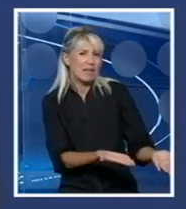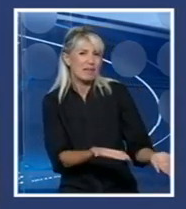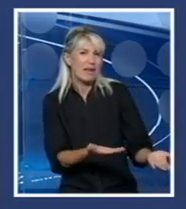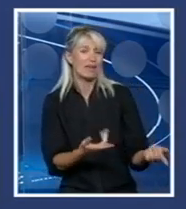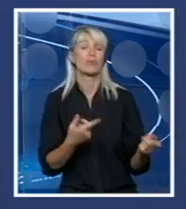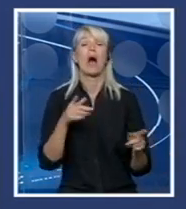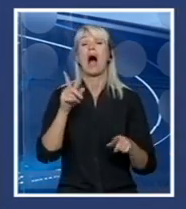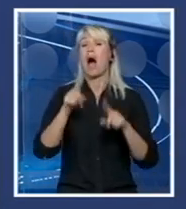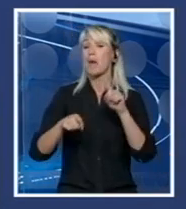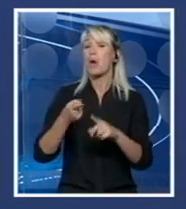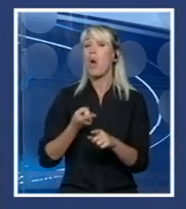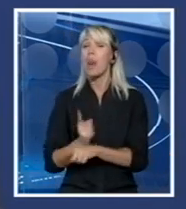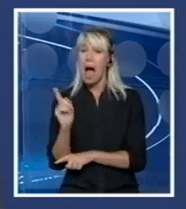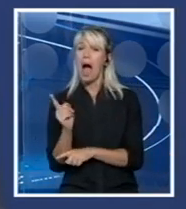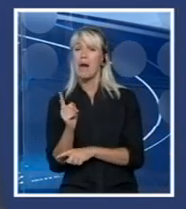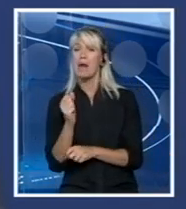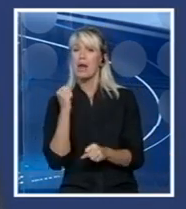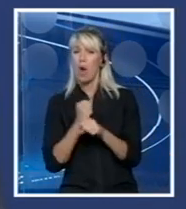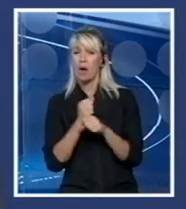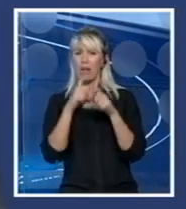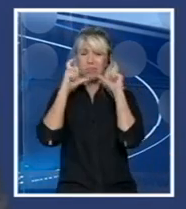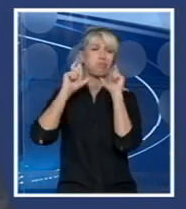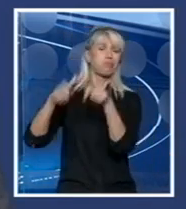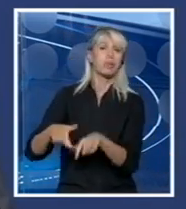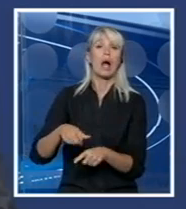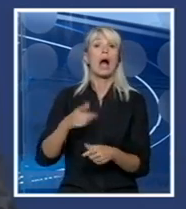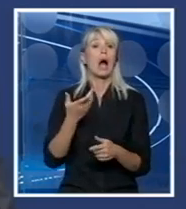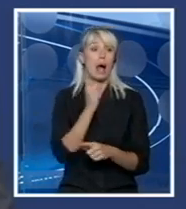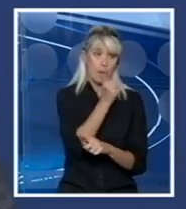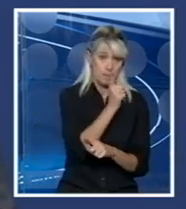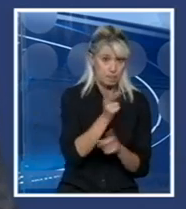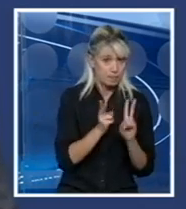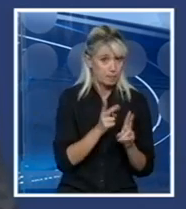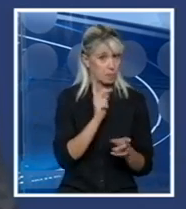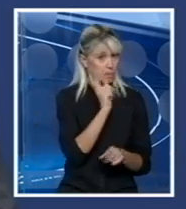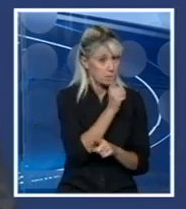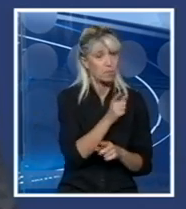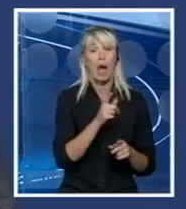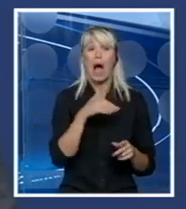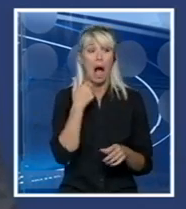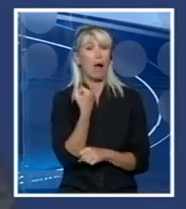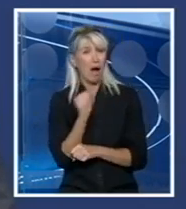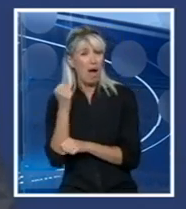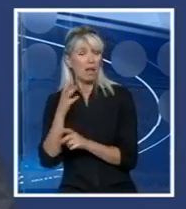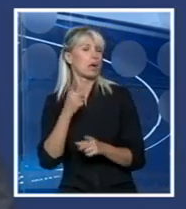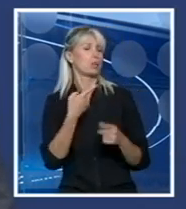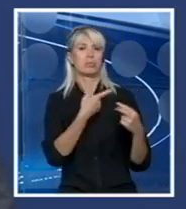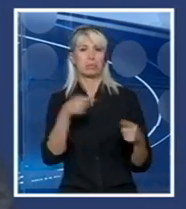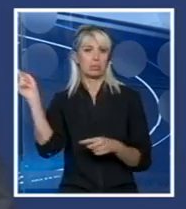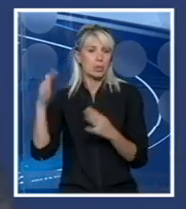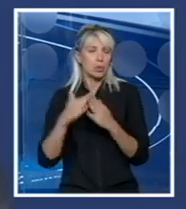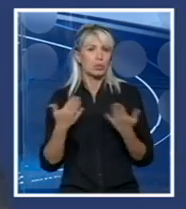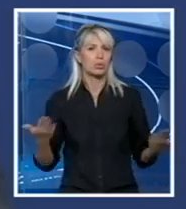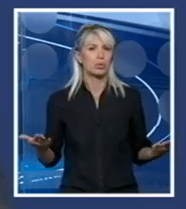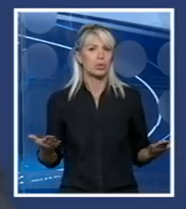magupira, pa to svesno radi, bude opomenut. Par puta bude i ukoren. Bude i isključen. Znači, mi imamo sada vanrednu situaciju, pa